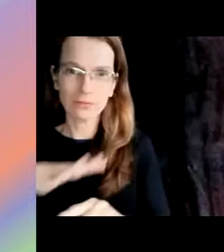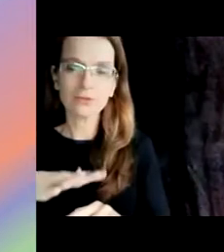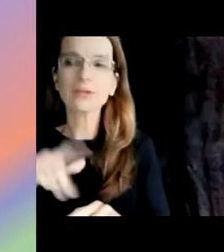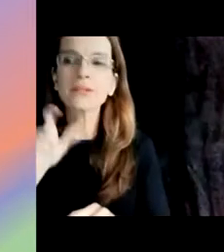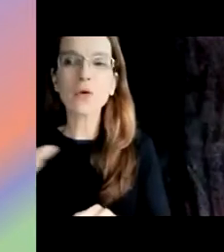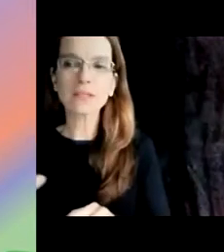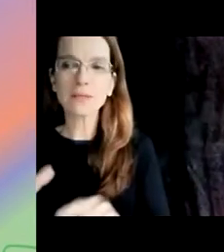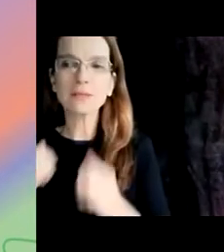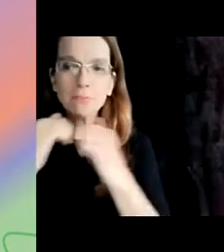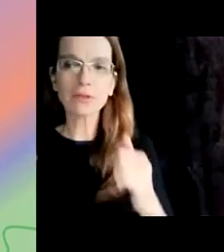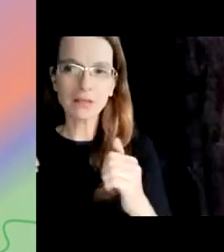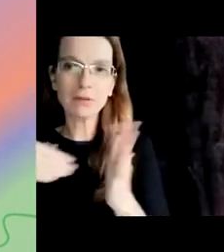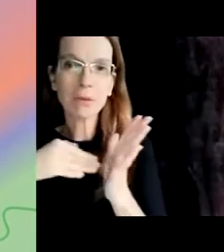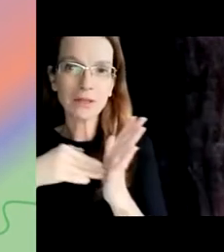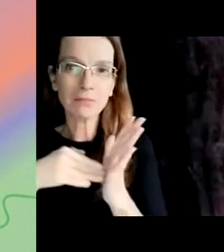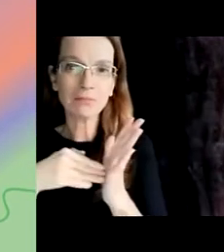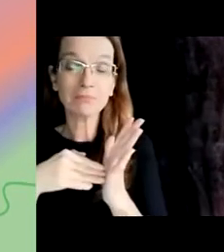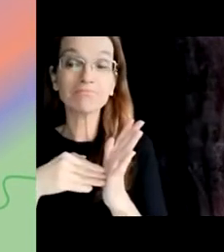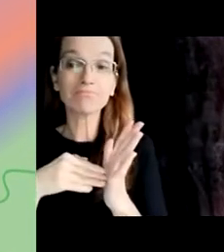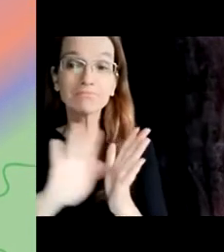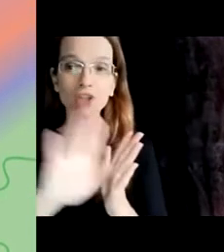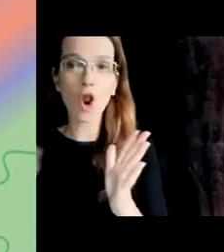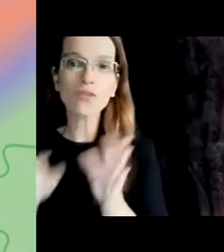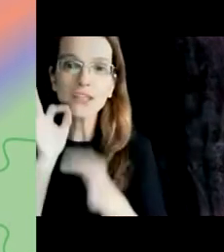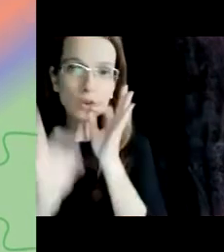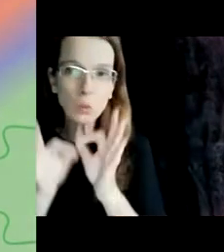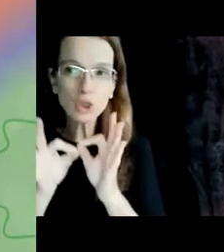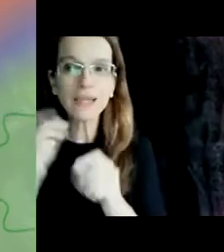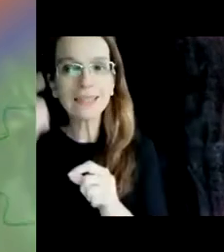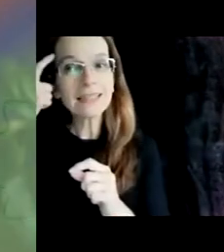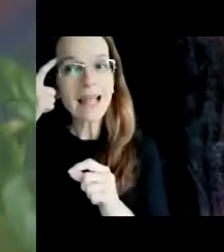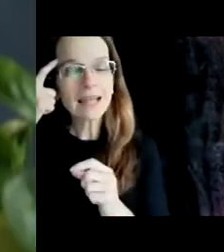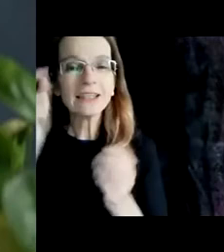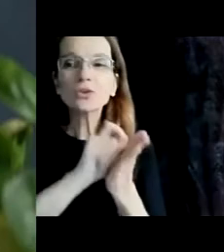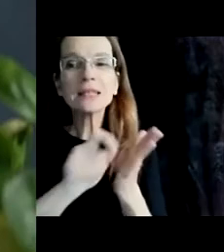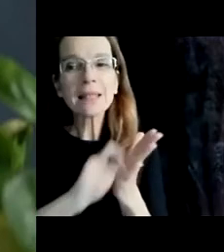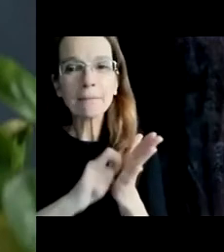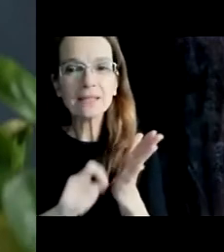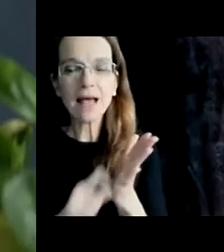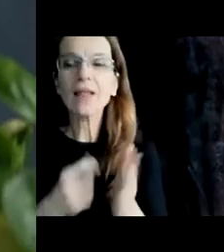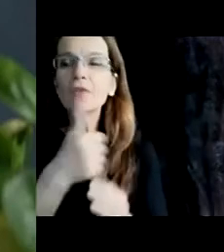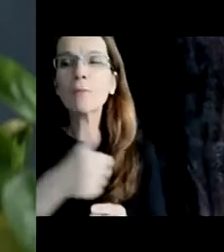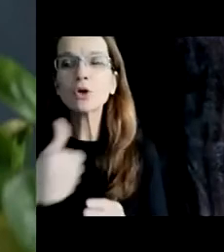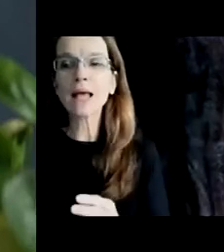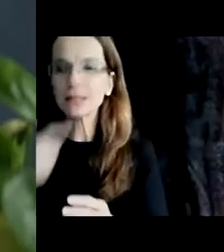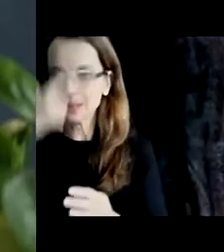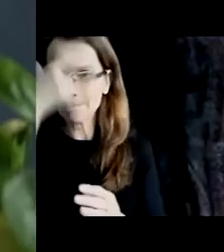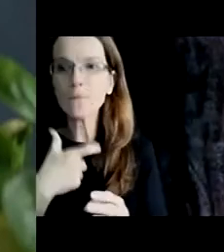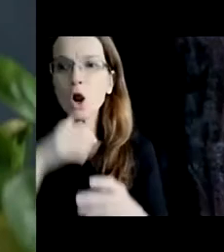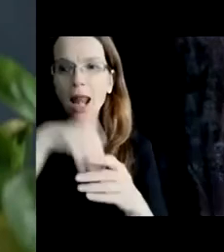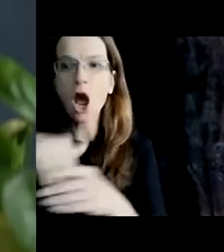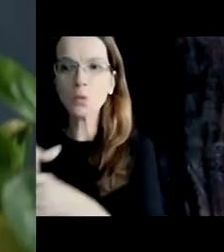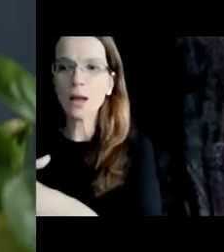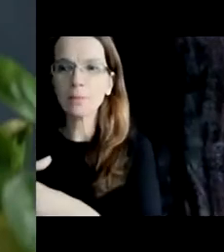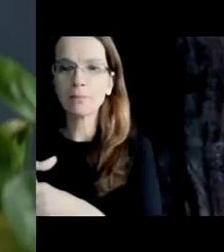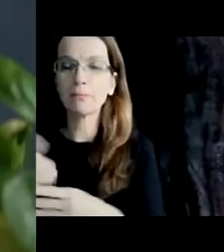posebnimi potrebami, ki so svoje izkušnje in znanje zapisale v posameznih poglavjih. Spoznali jih boste